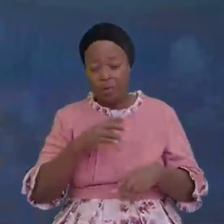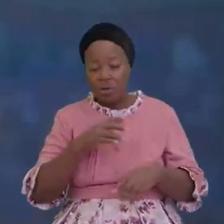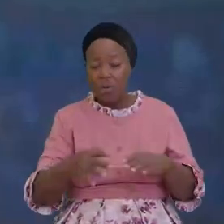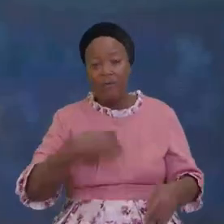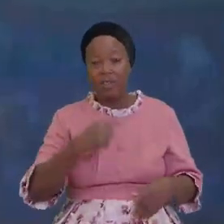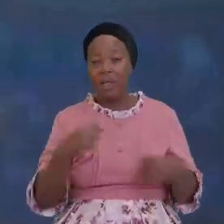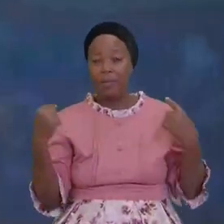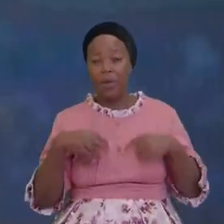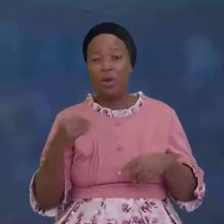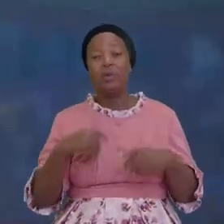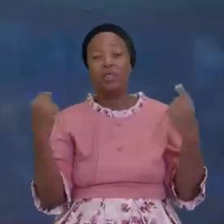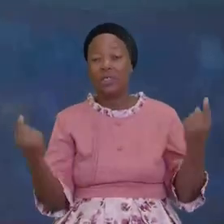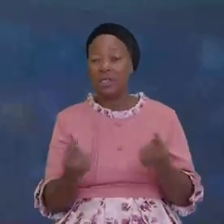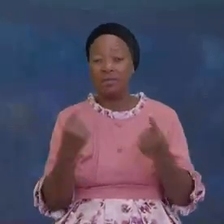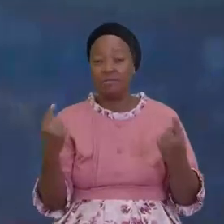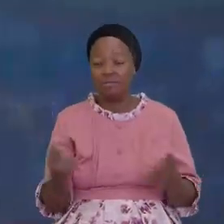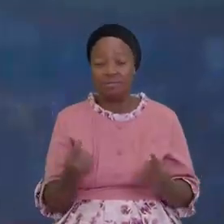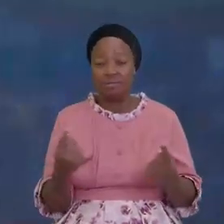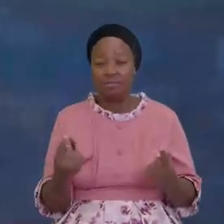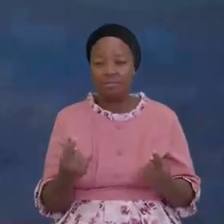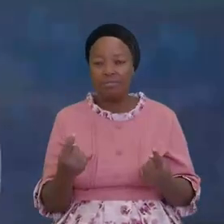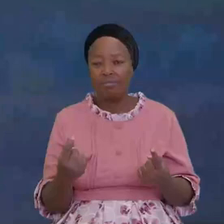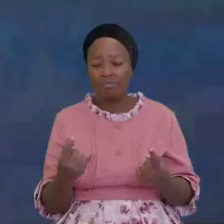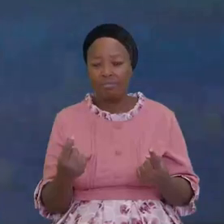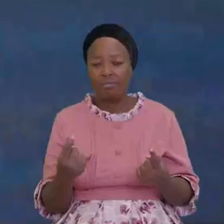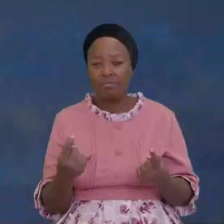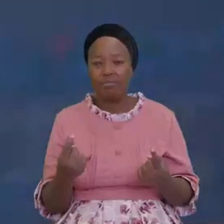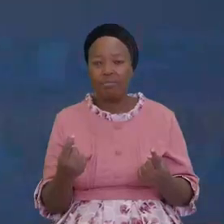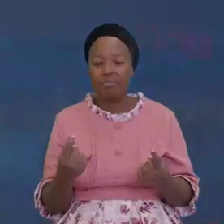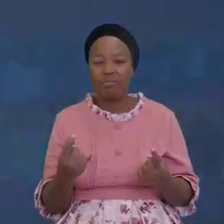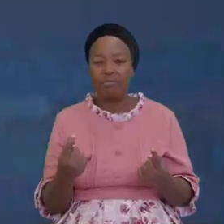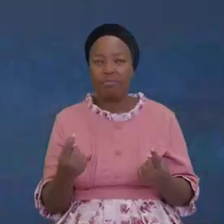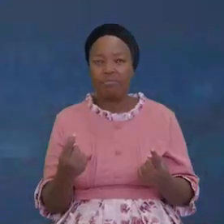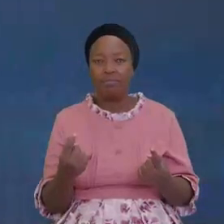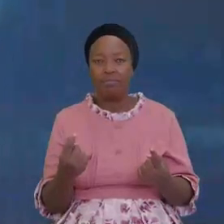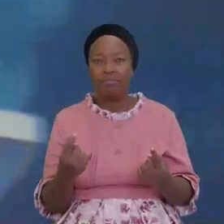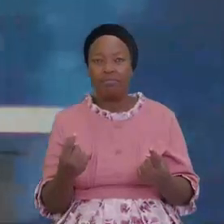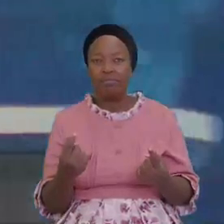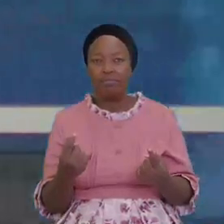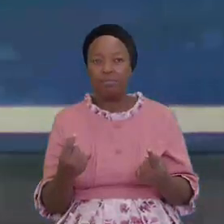Nous sentons la douleur de la maladie, mais ne sentons pas la douleur du péché.